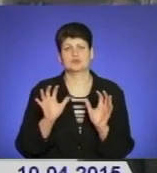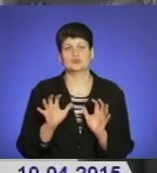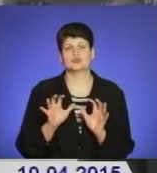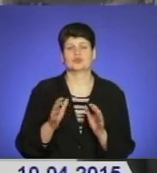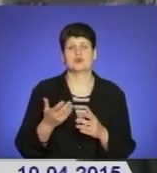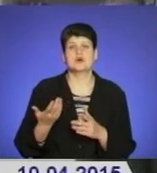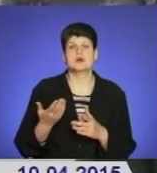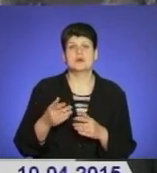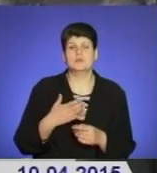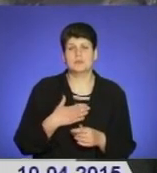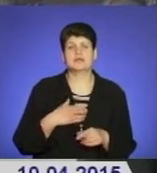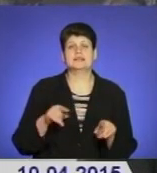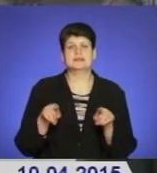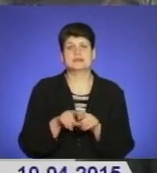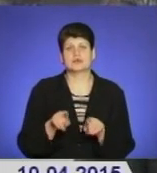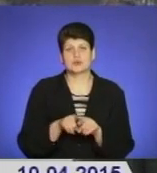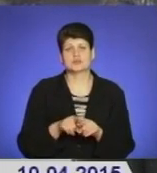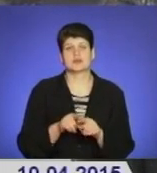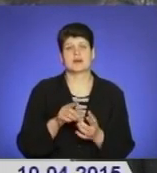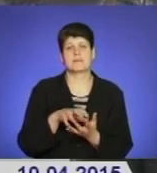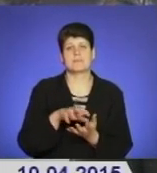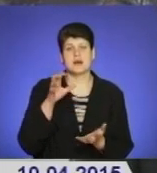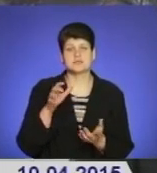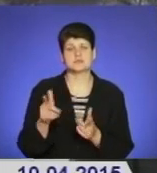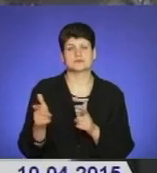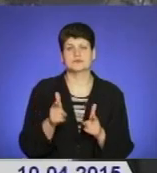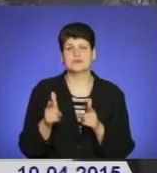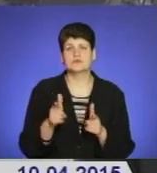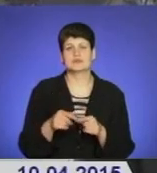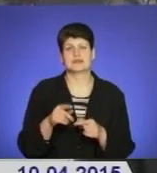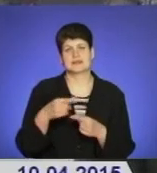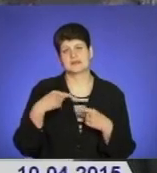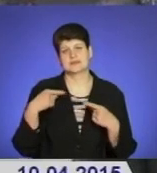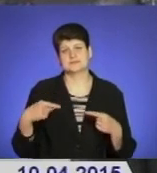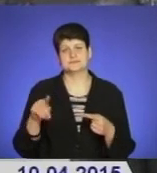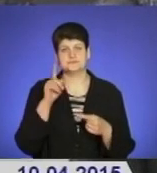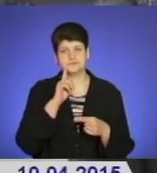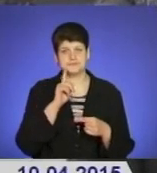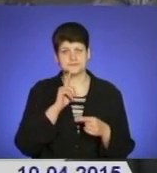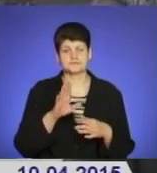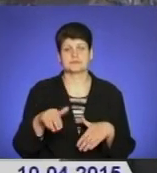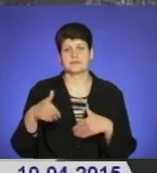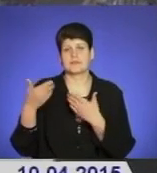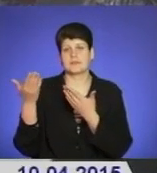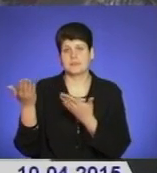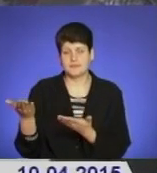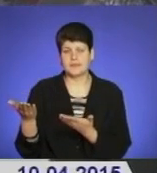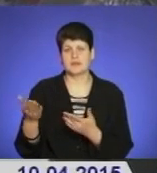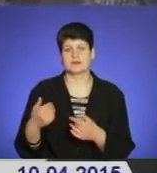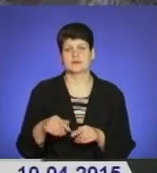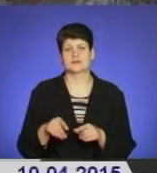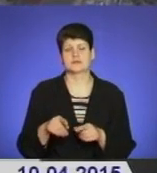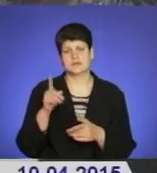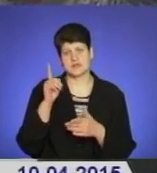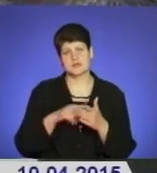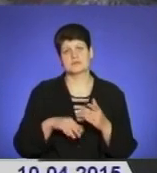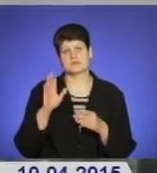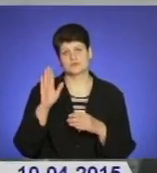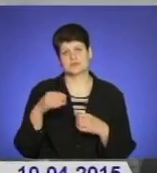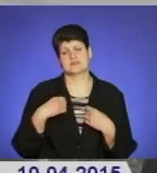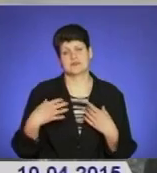тилу, бо я знаю, ми також і Пасху заготовляли, і всякі смаколики для них передавали, тому і для них, я надіюсь, буде